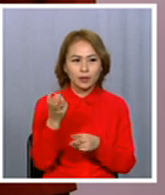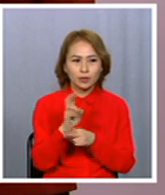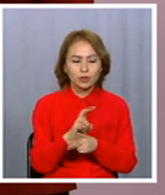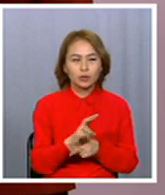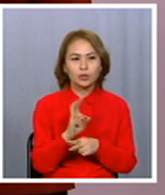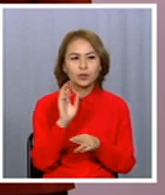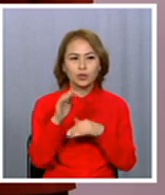келді, жүзіп барады.